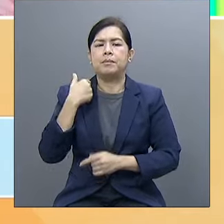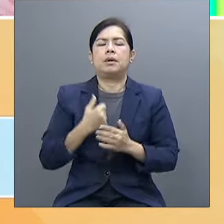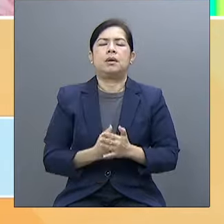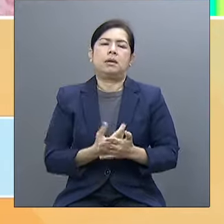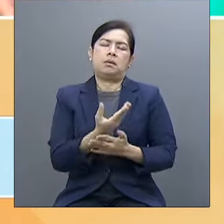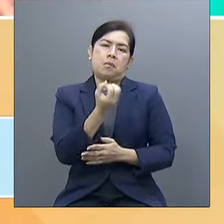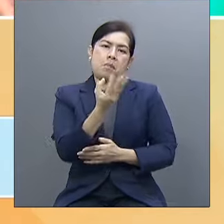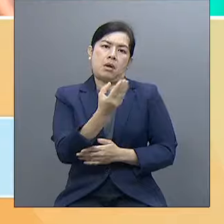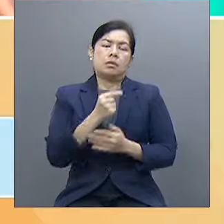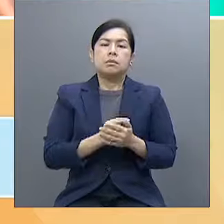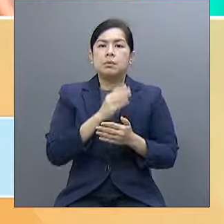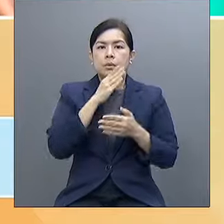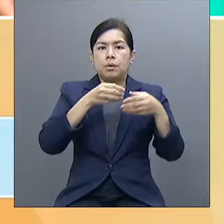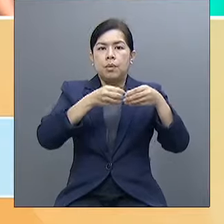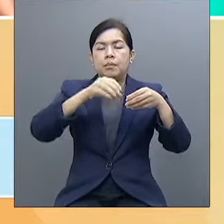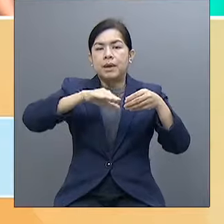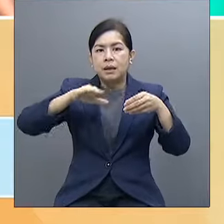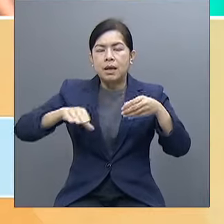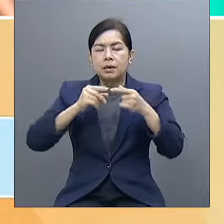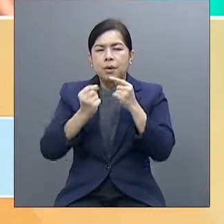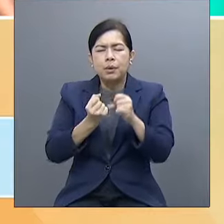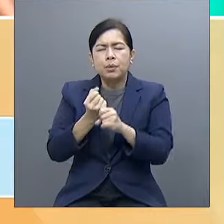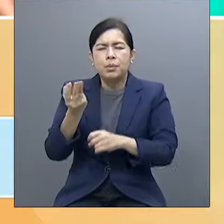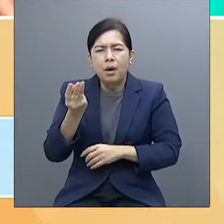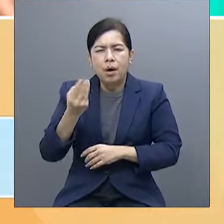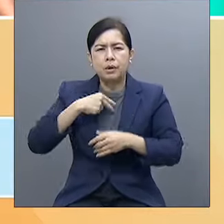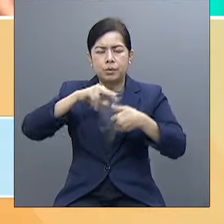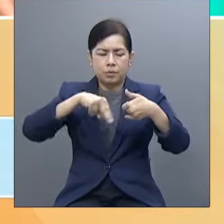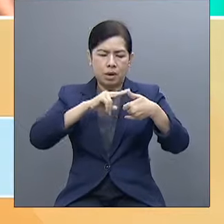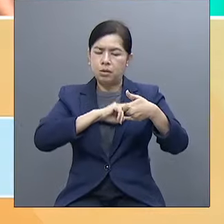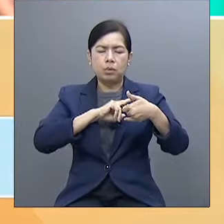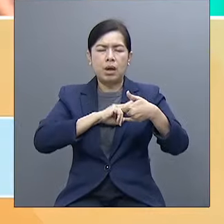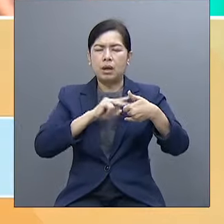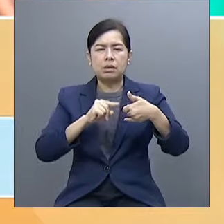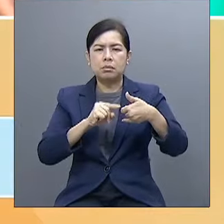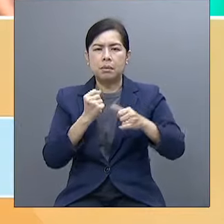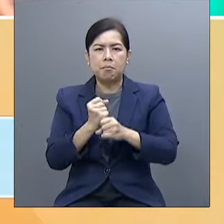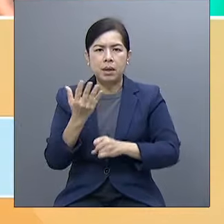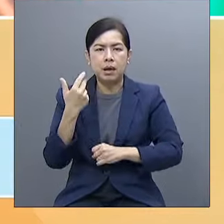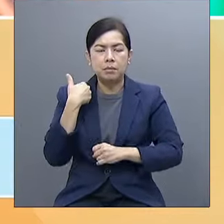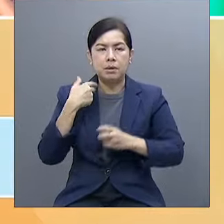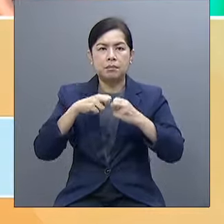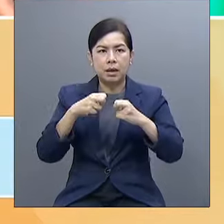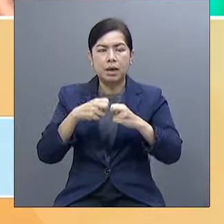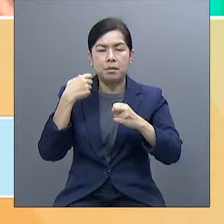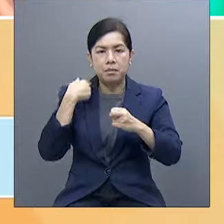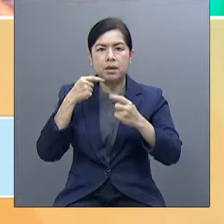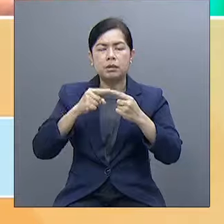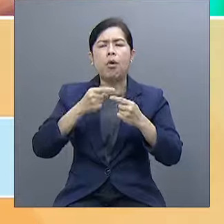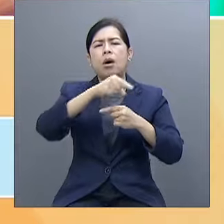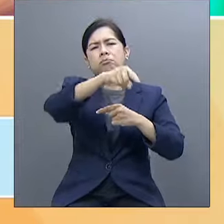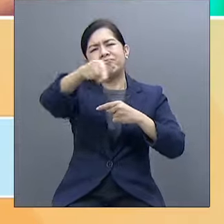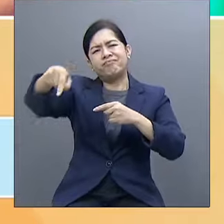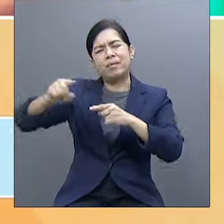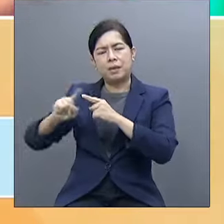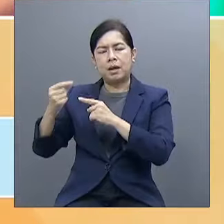งๆเนี่ยอายุเท่านี้เนี่ยน้องๆยังดูแลตัวเองไม่ได้ด้วยนะคะเพราะฉะนั้นปัจจัยที่มันจะเกิดอุบัติเหตุกับเด็กๆเนี่ยส่วนใหญ่เป็นปัจจัยภายนอกทั้งนั้นแต่ต้องบอ